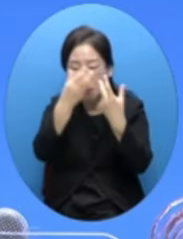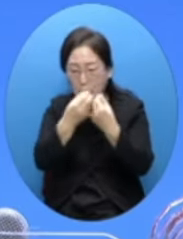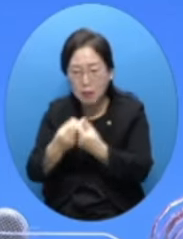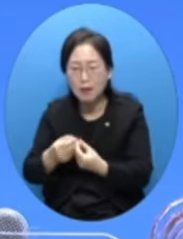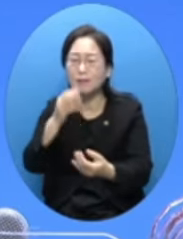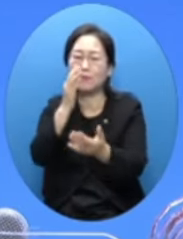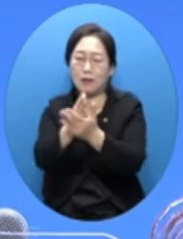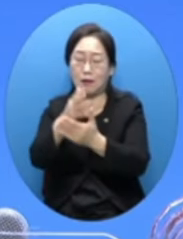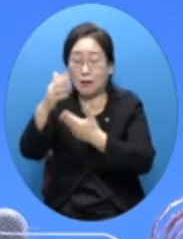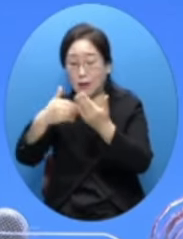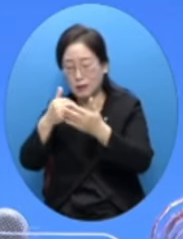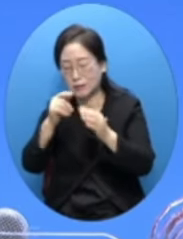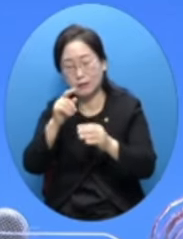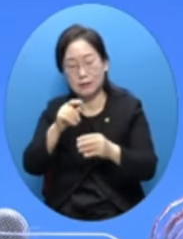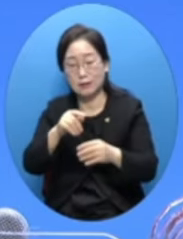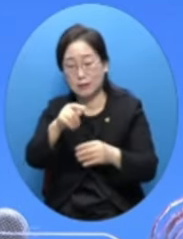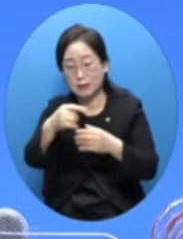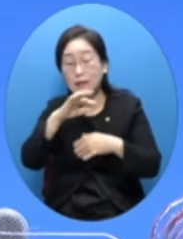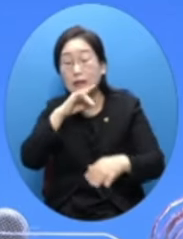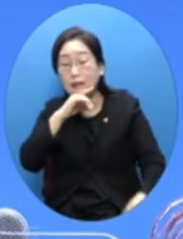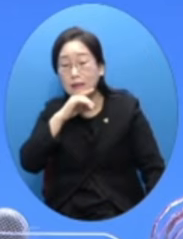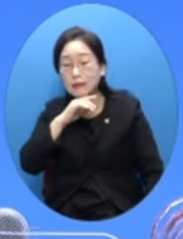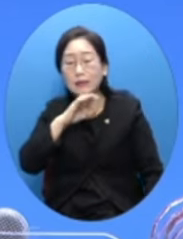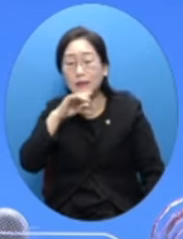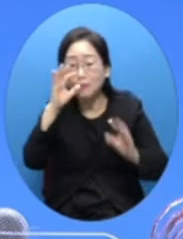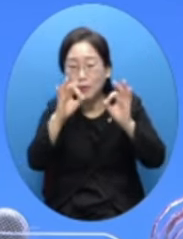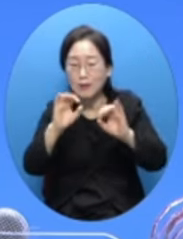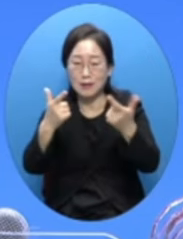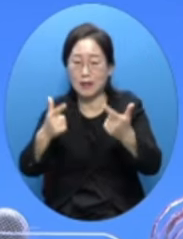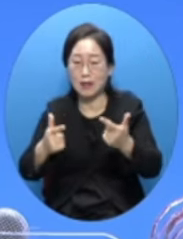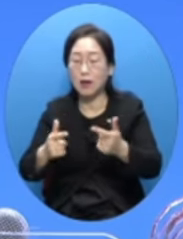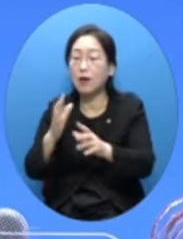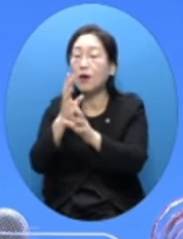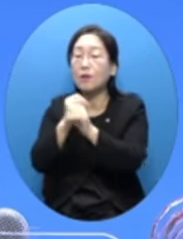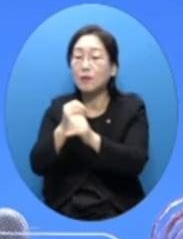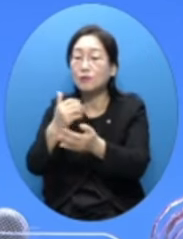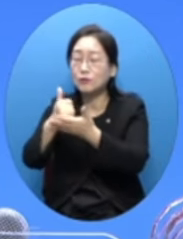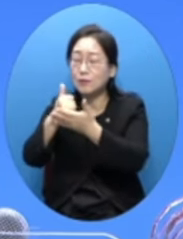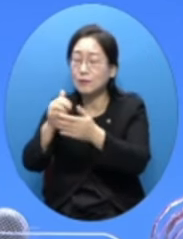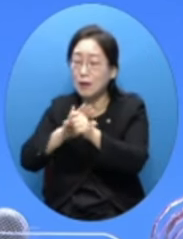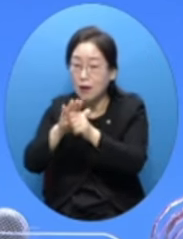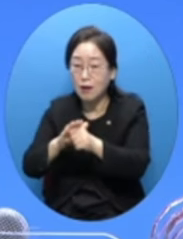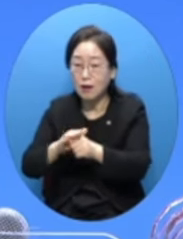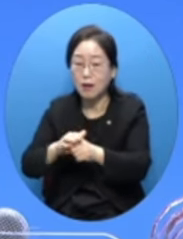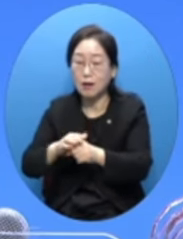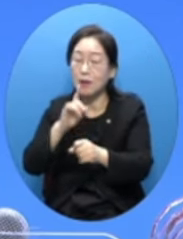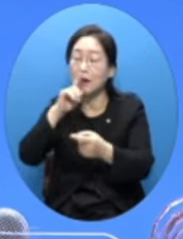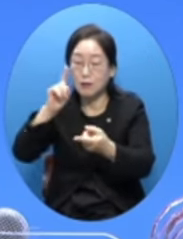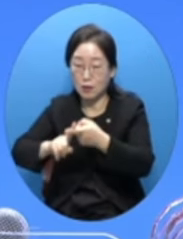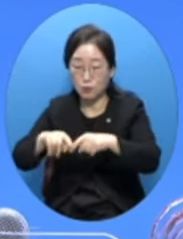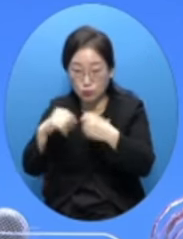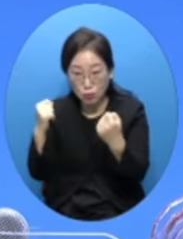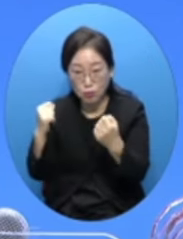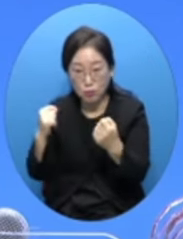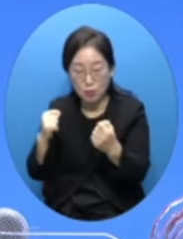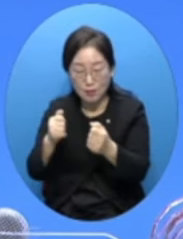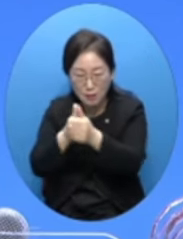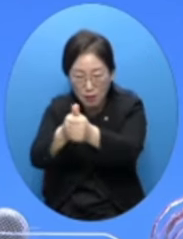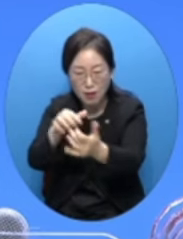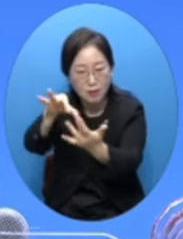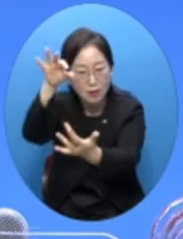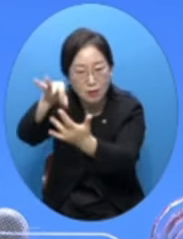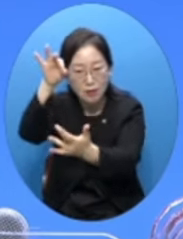하나님께서 그걸 보시지 않습니다. 얼만큼 주님을 사랑하느냐, 얼만큼 주님의 음성에 순종하느냐, 그것을 보고 우리를 택하시고 사용하시는